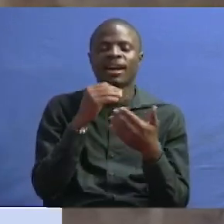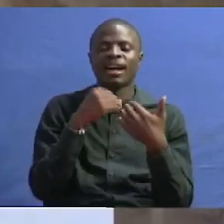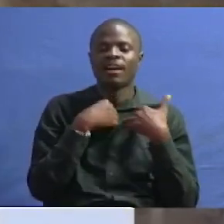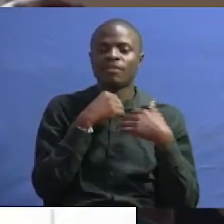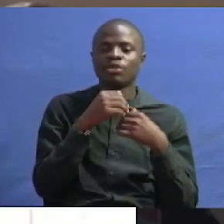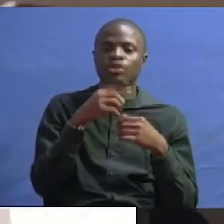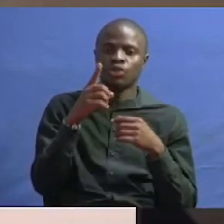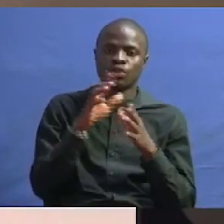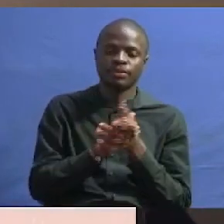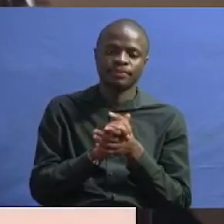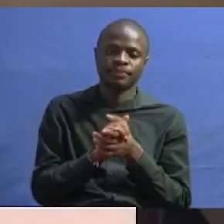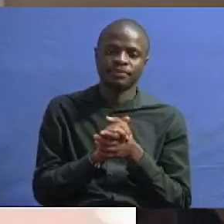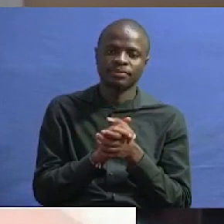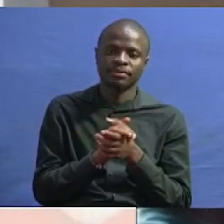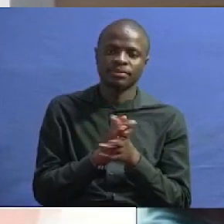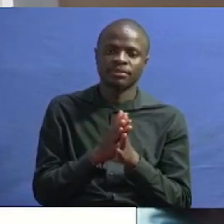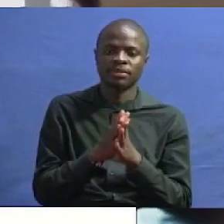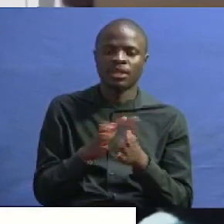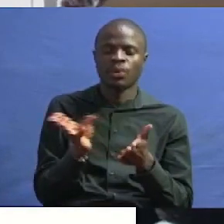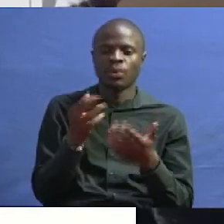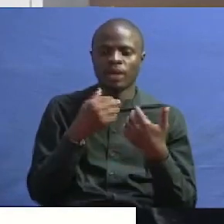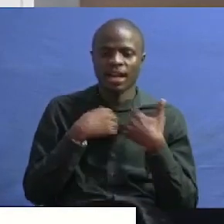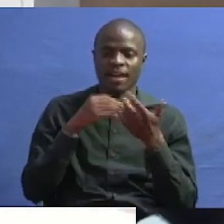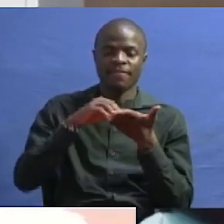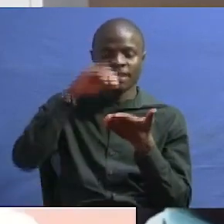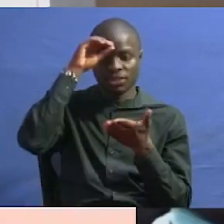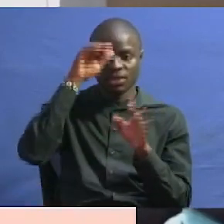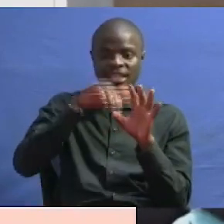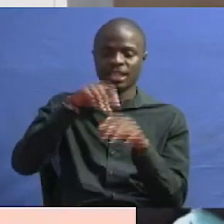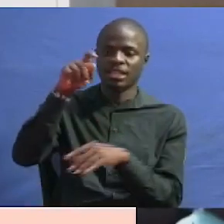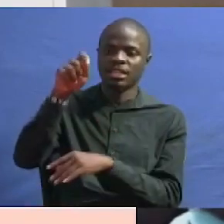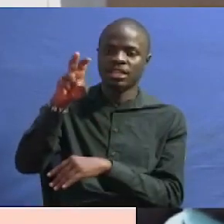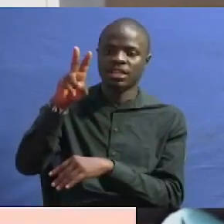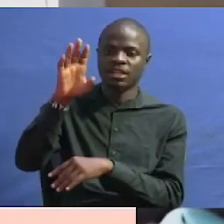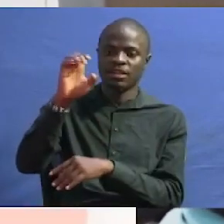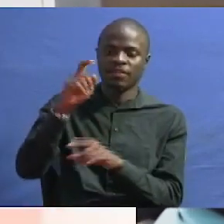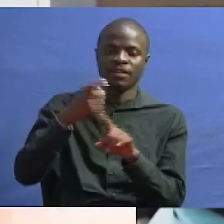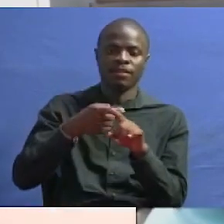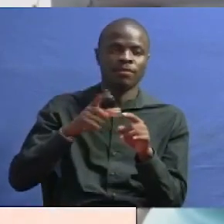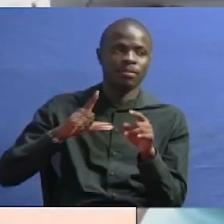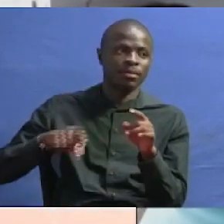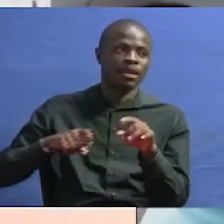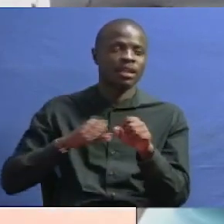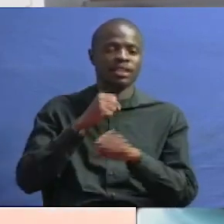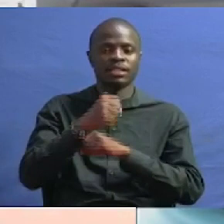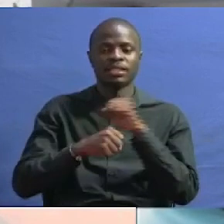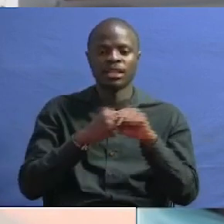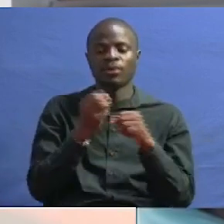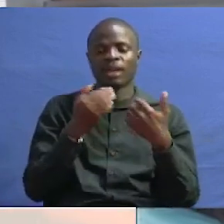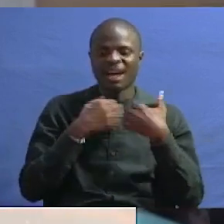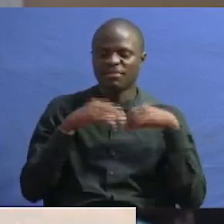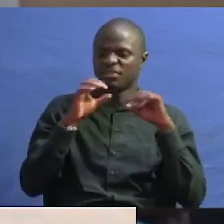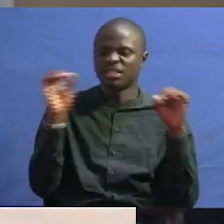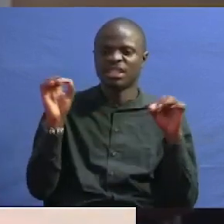wanakuliwa pesa yao. Currently, I'm a student at a TVET institution. Since last year, sijapata competition. Kwa